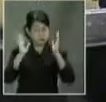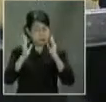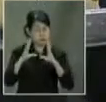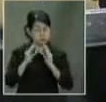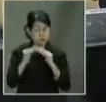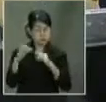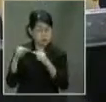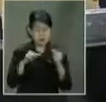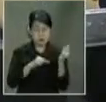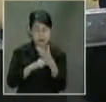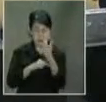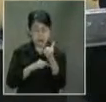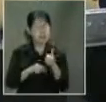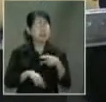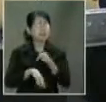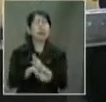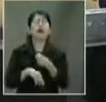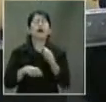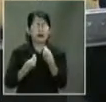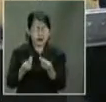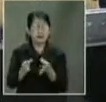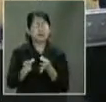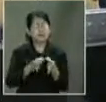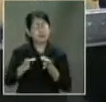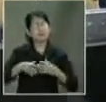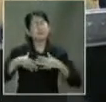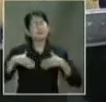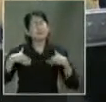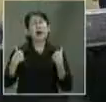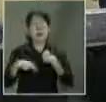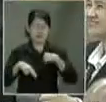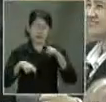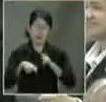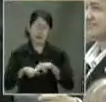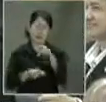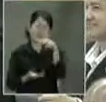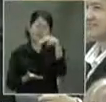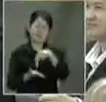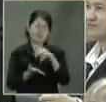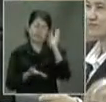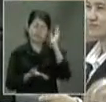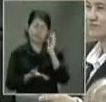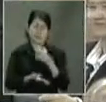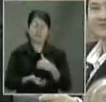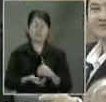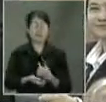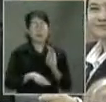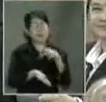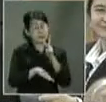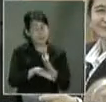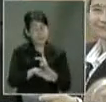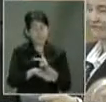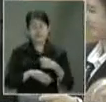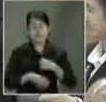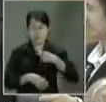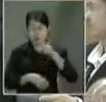ให้แน่นอนครับให้สบายใจเถอะครับผมจะนั่งให้ท่านพูด ท่านประธานผมเชื่ออย่างนี้ฮะเชื่อด้วย